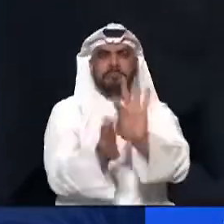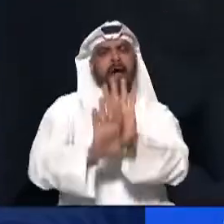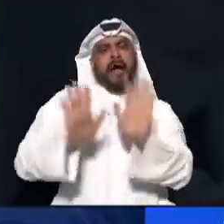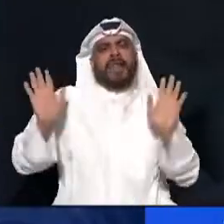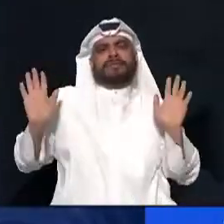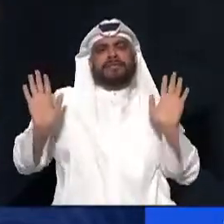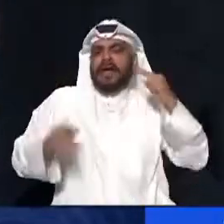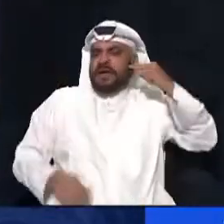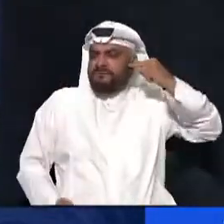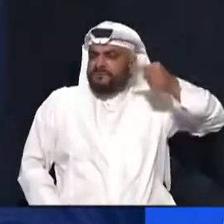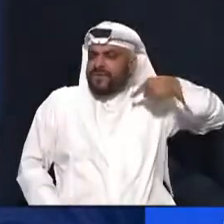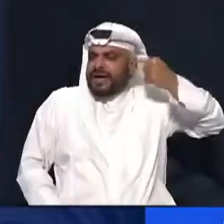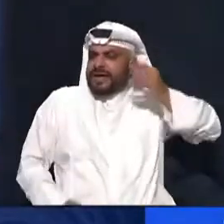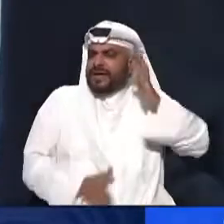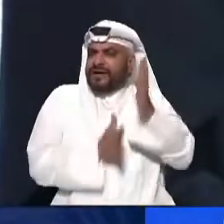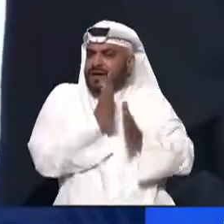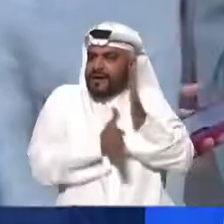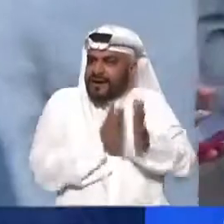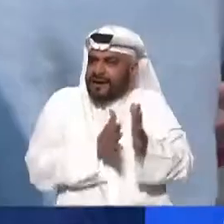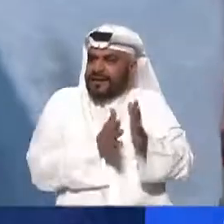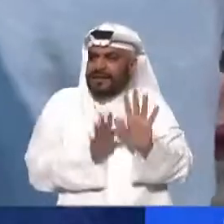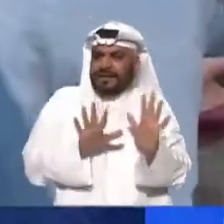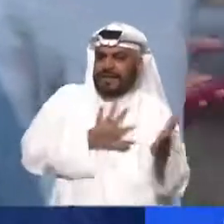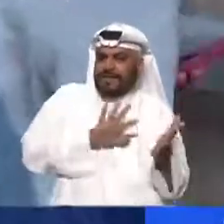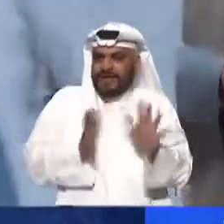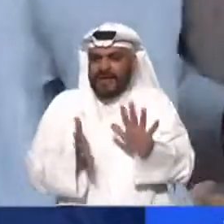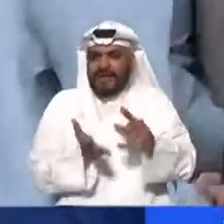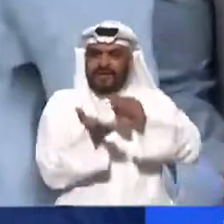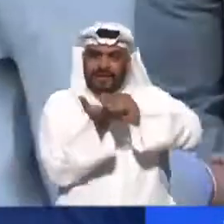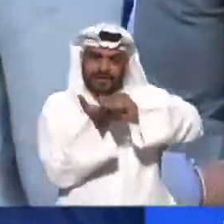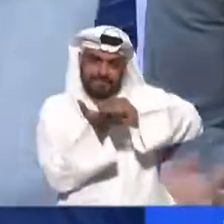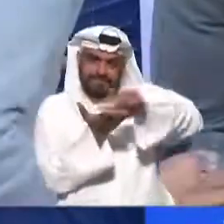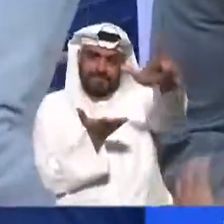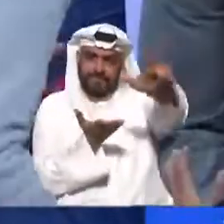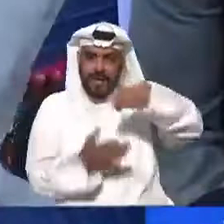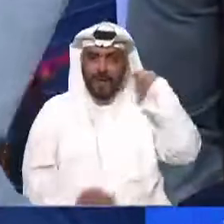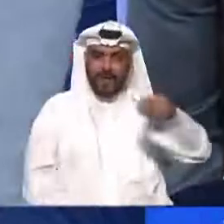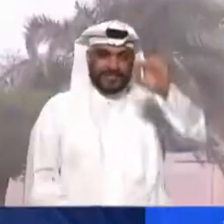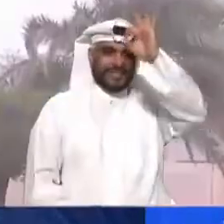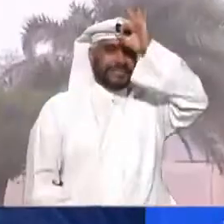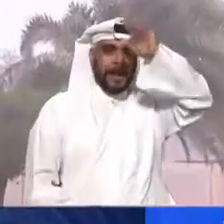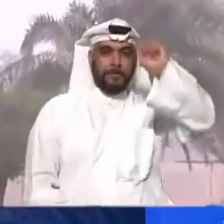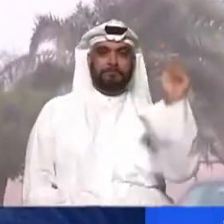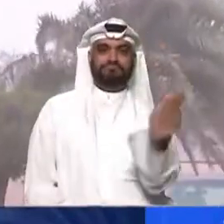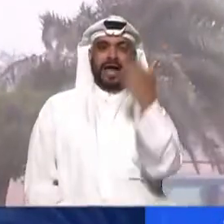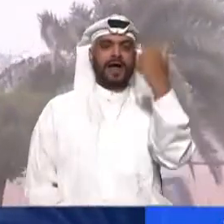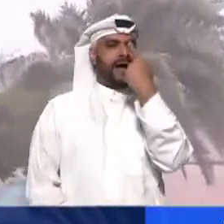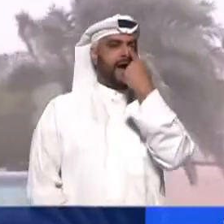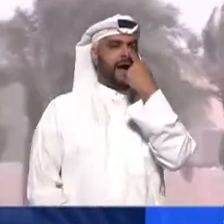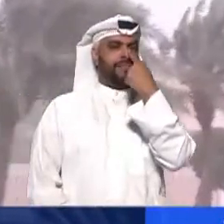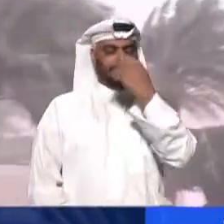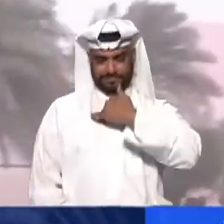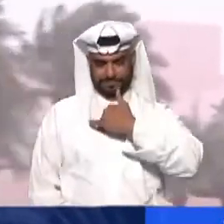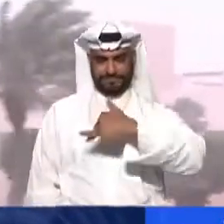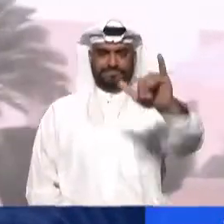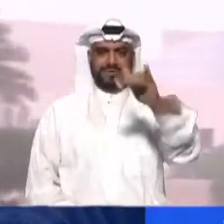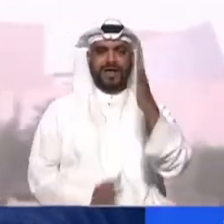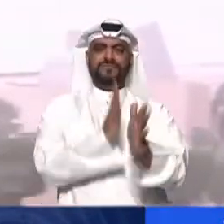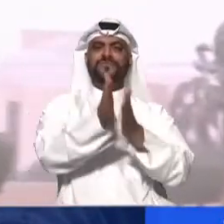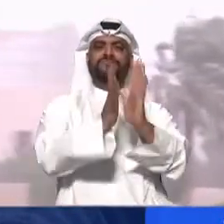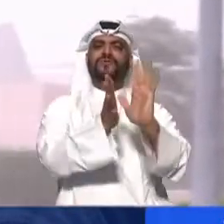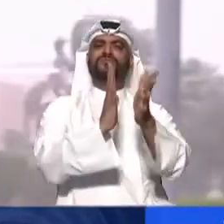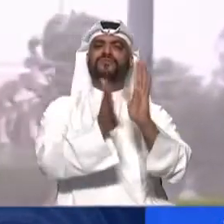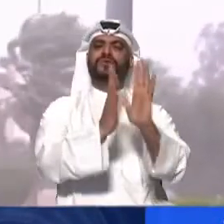هو يفكر، راح توصل الرسالة إن شاء الله حق وزارة الداخلية إدارة العمليات ويتم التواصل معهم عن طريق الفيديو